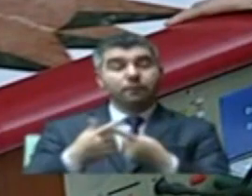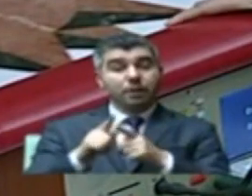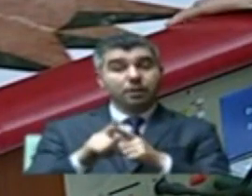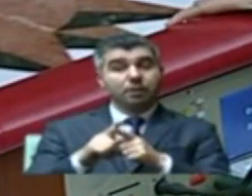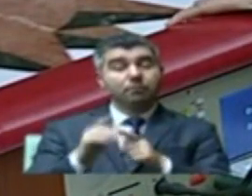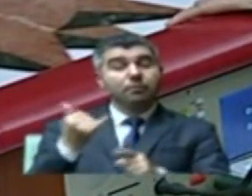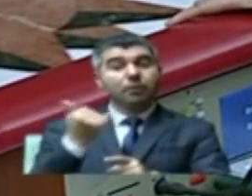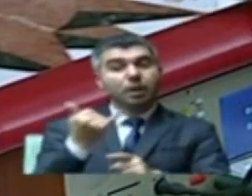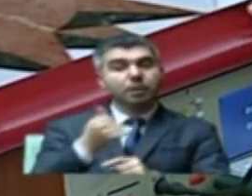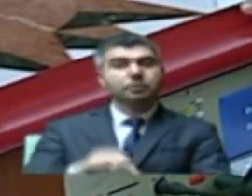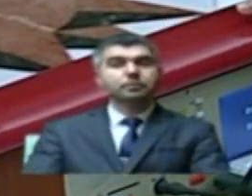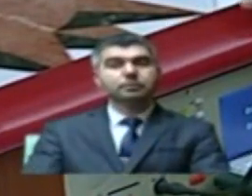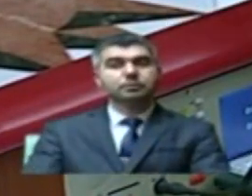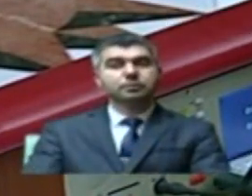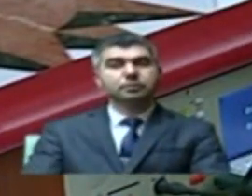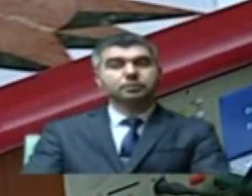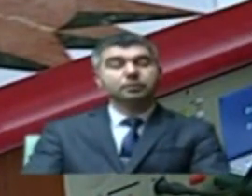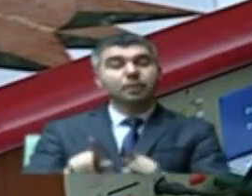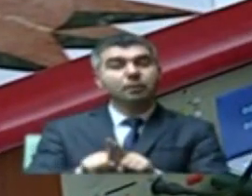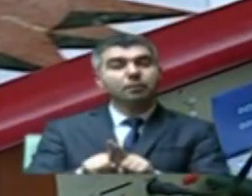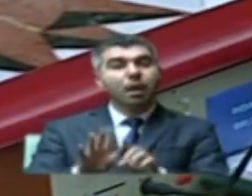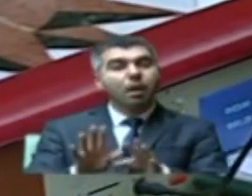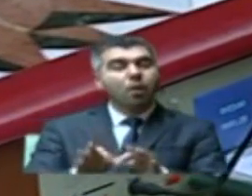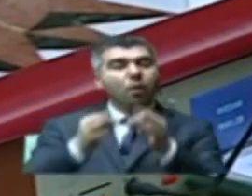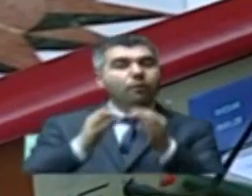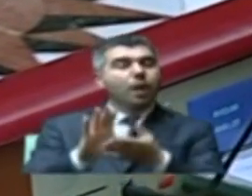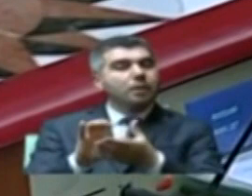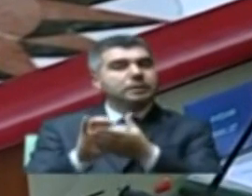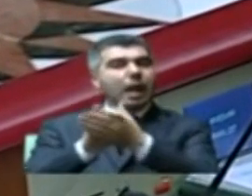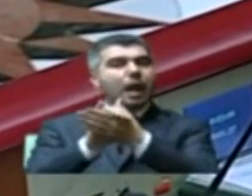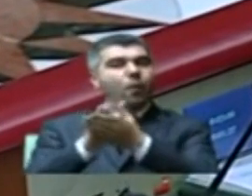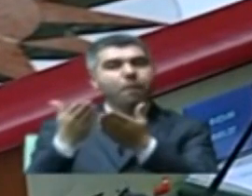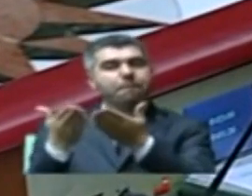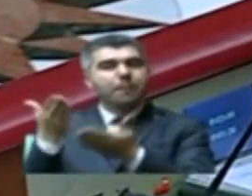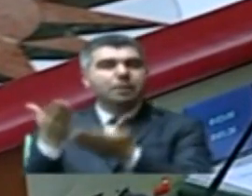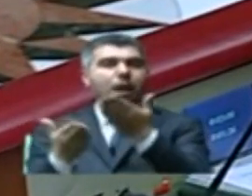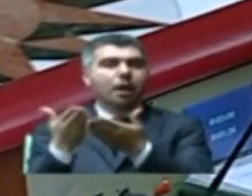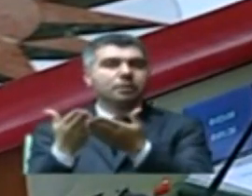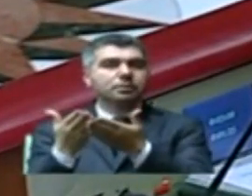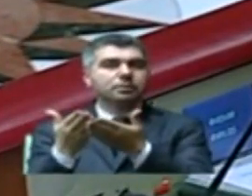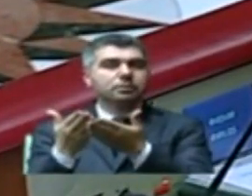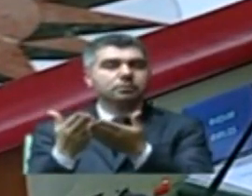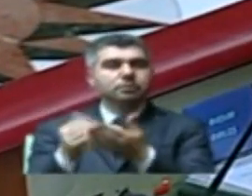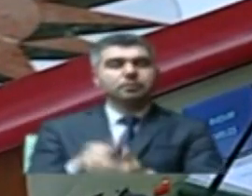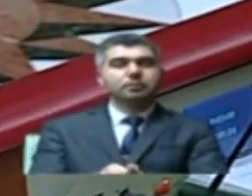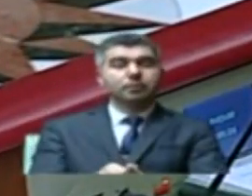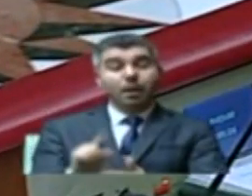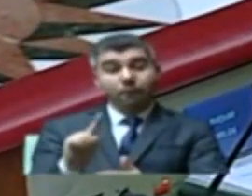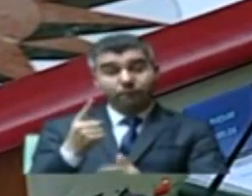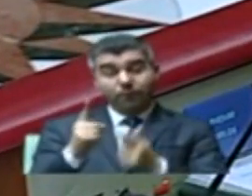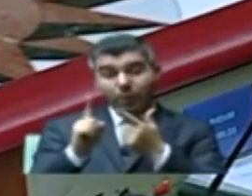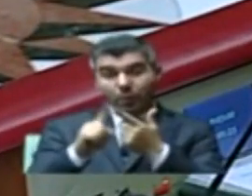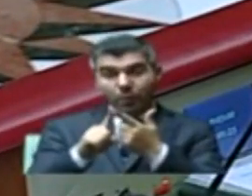أن نوجد تعاونا توازنا في معادلة صعبة. شقها الأول هو أننا